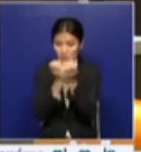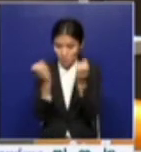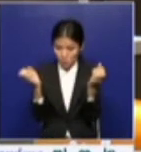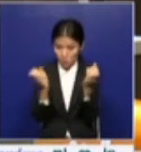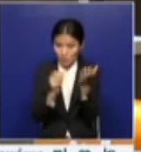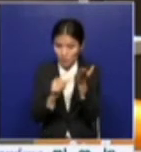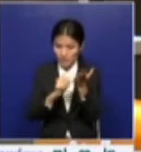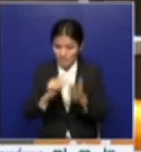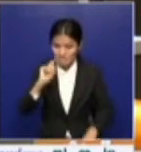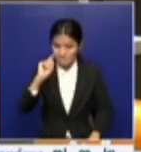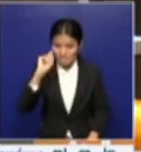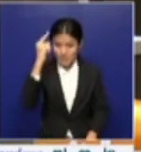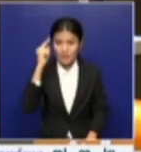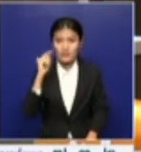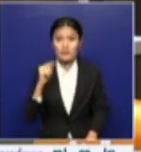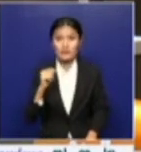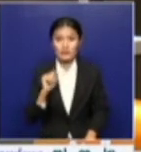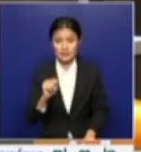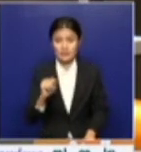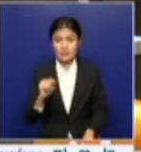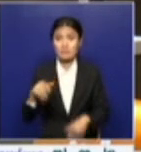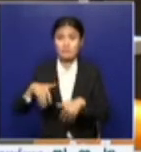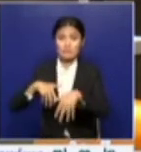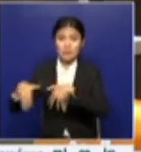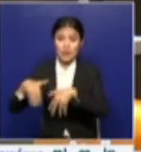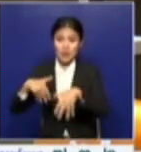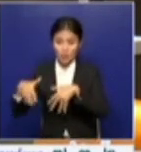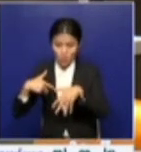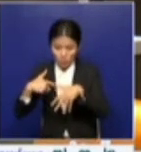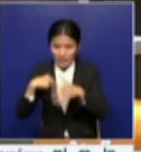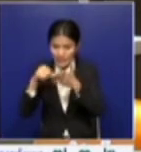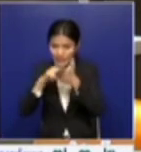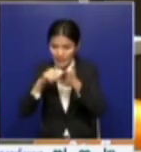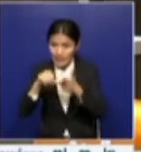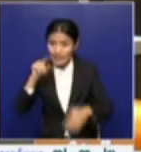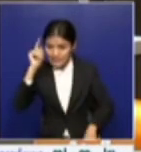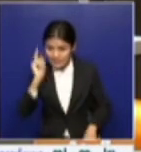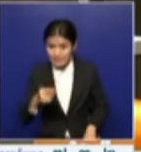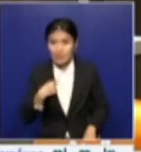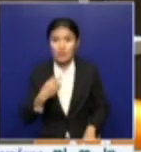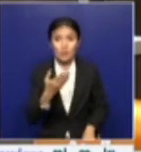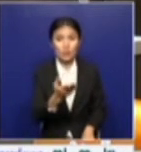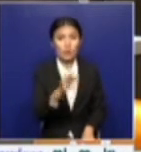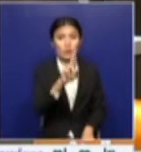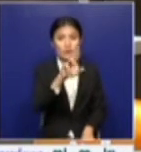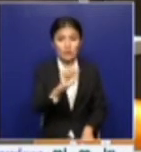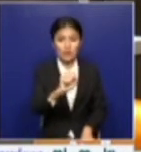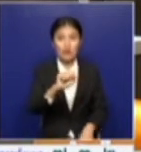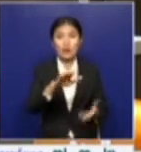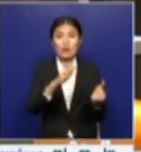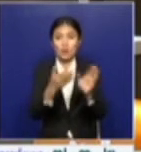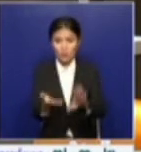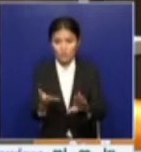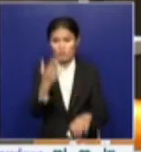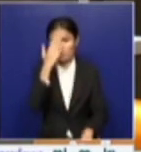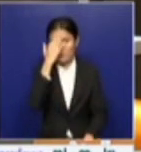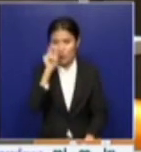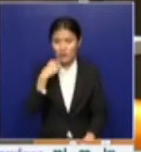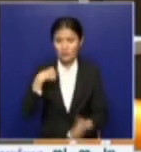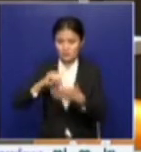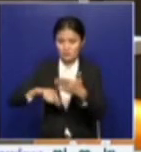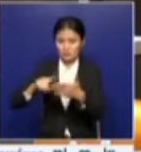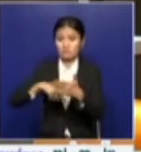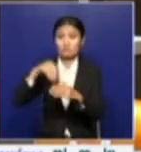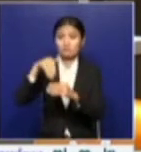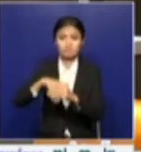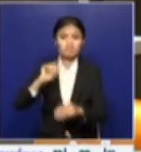รัฐธรรมนูญฉบับของพี่น้องประชาชนขอให้มีการยุบสภาผู้แทนราษฎรเพื่อให้มีการจัดการเลือกตั้งใหม่